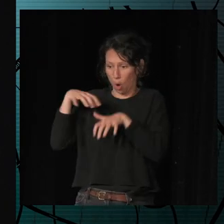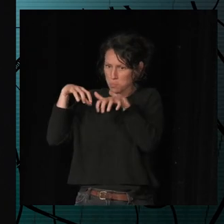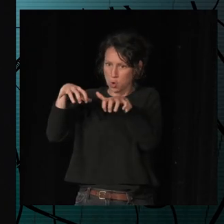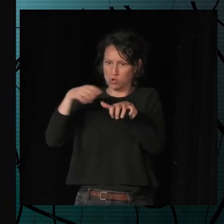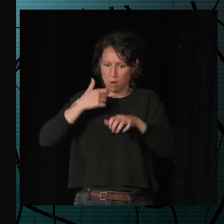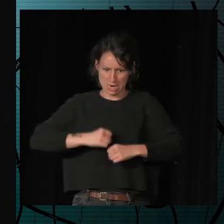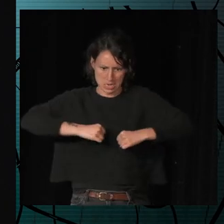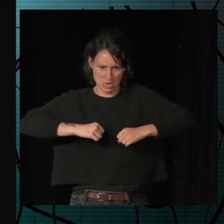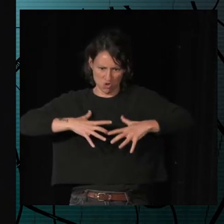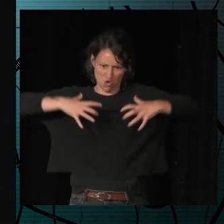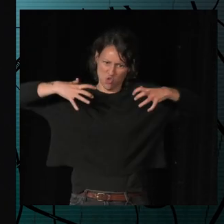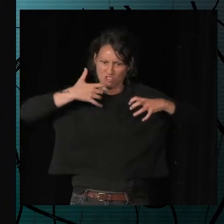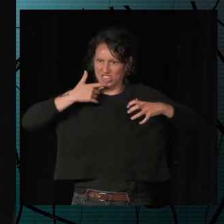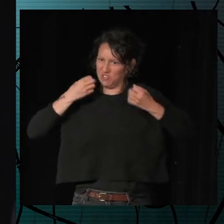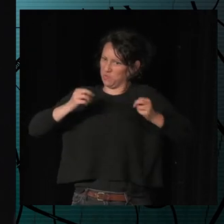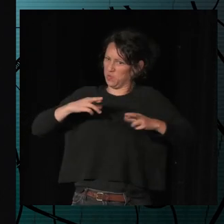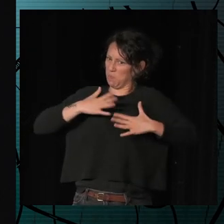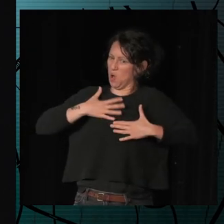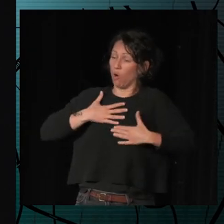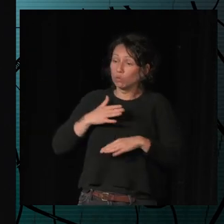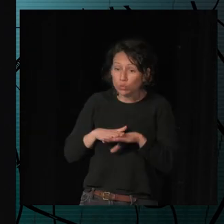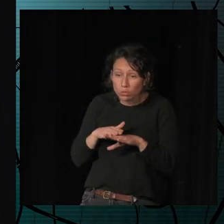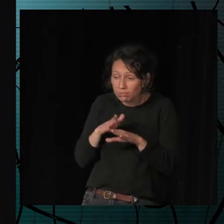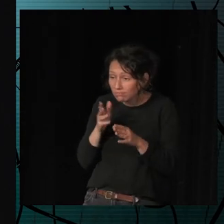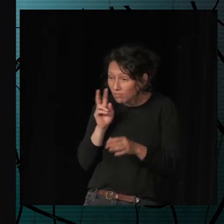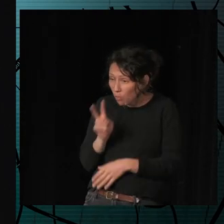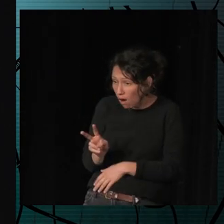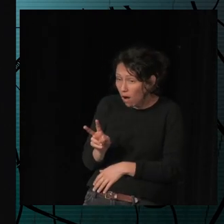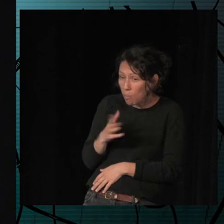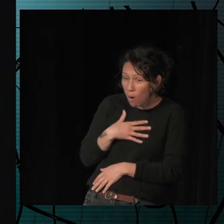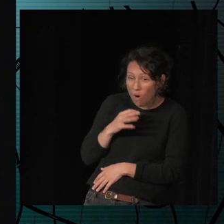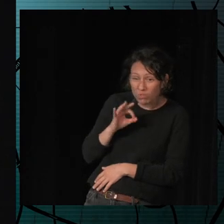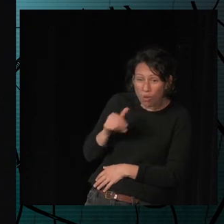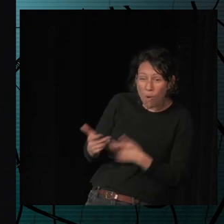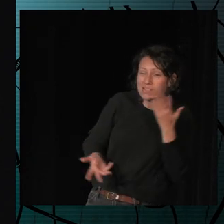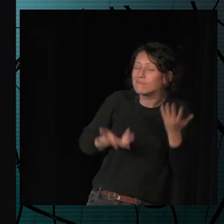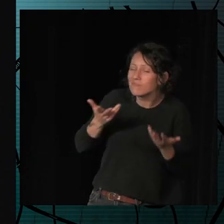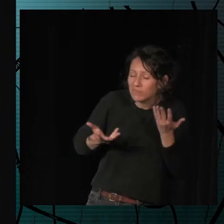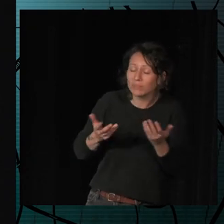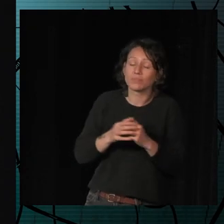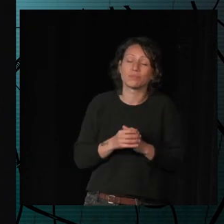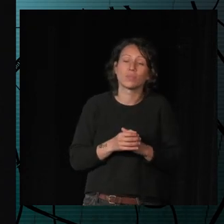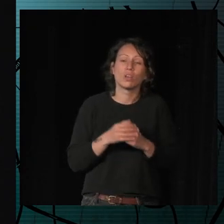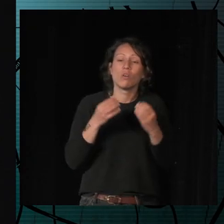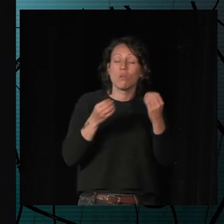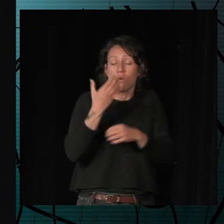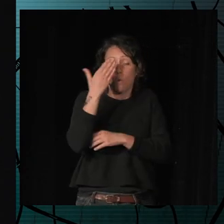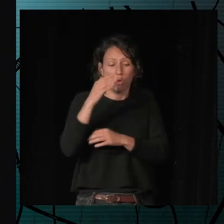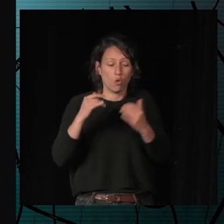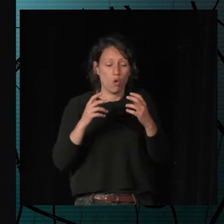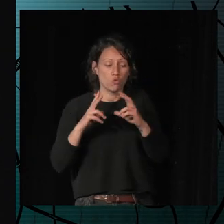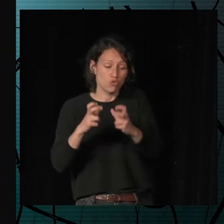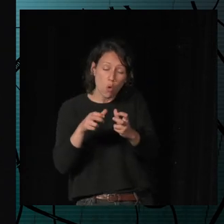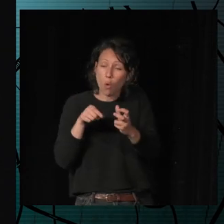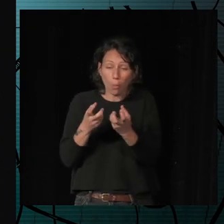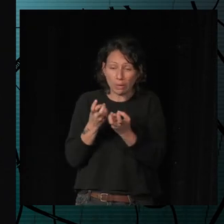finalement très efficace d'un point de vue de la peur là où par exemple inversement un jeu comme alien isolation parfis on se fait rattraper